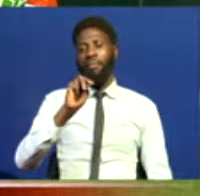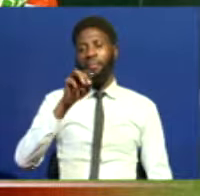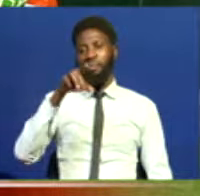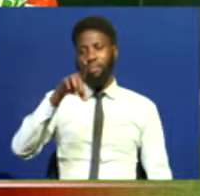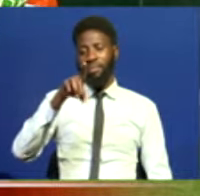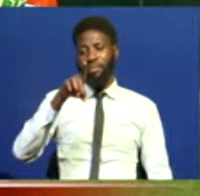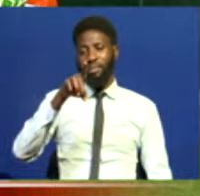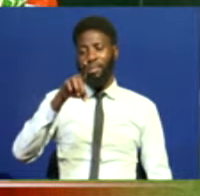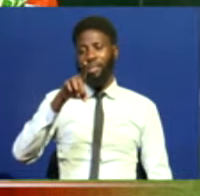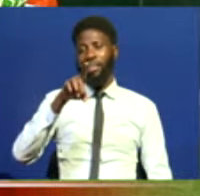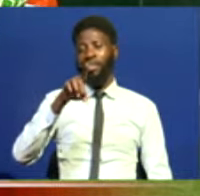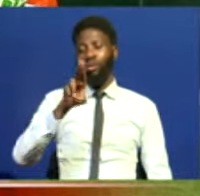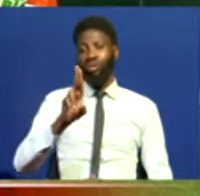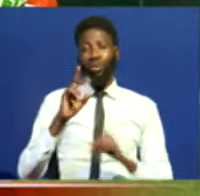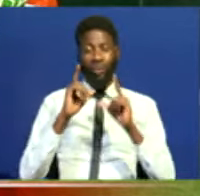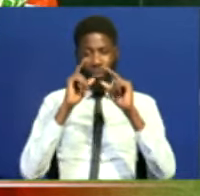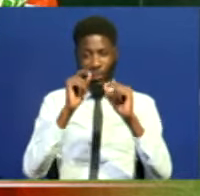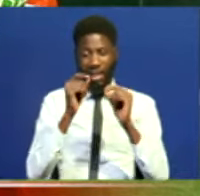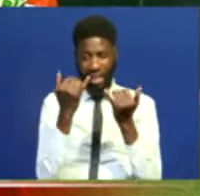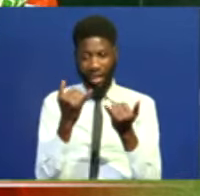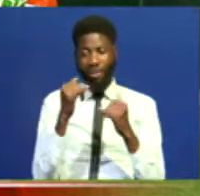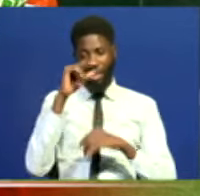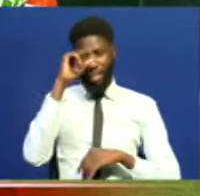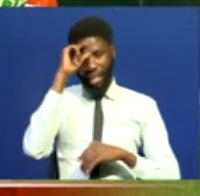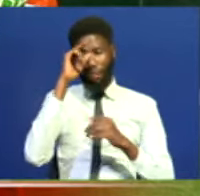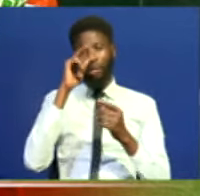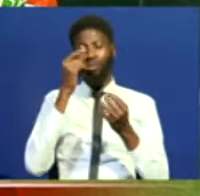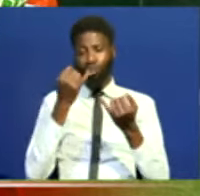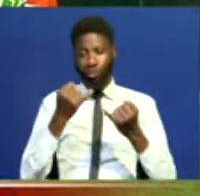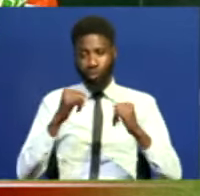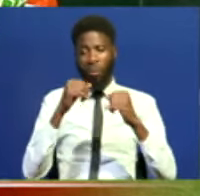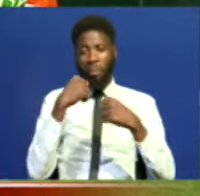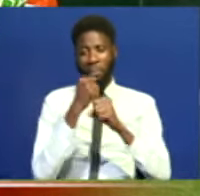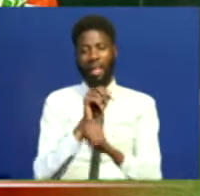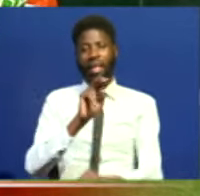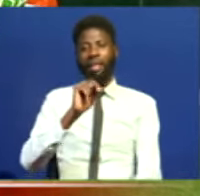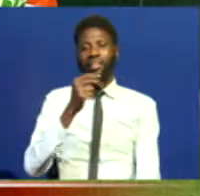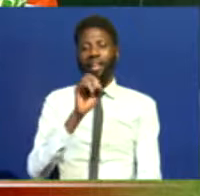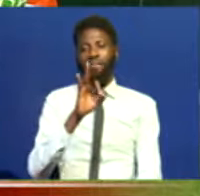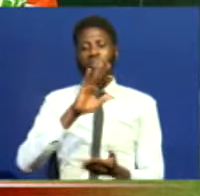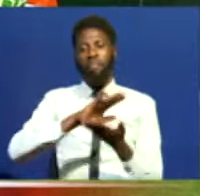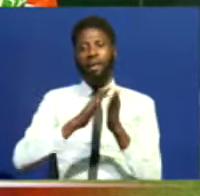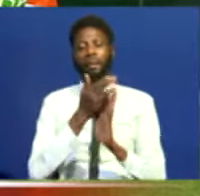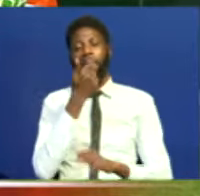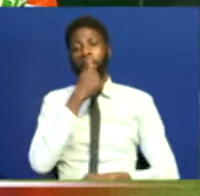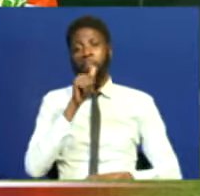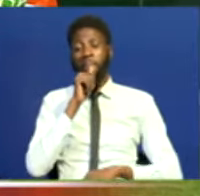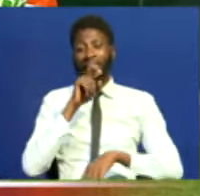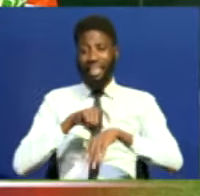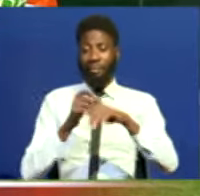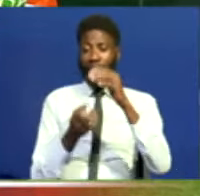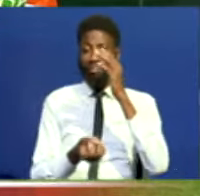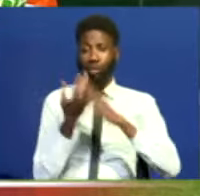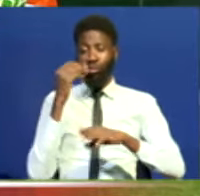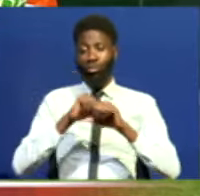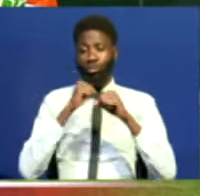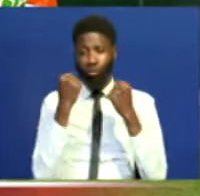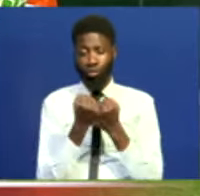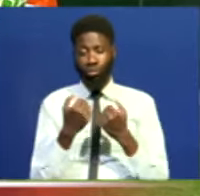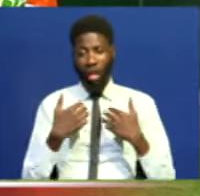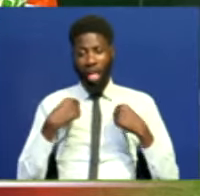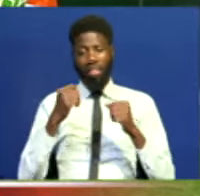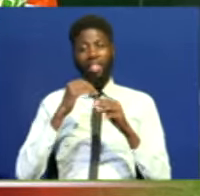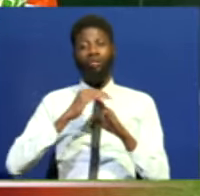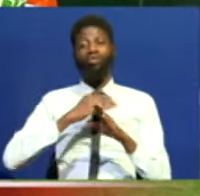serikali inajaribu kubinafsisha hazina ya bima ya kitaifa ya matibabu NHIF kupitia kuanzishwa kwa hazina ya bima ya kijamii ya matibabu.